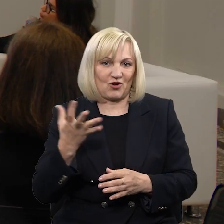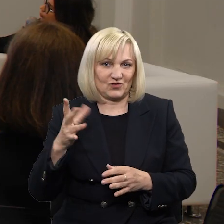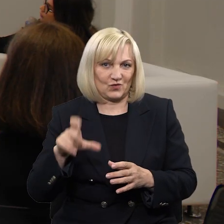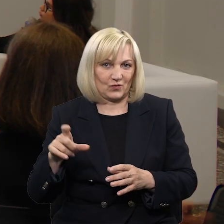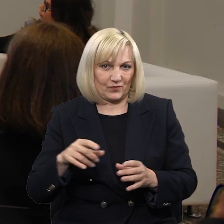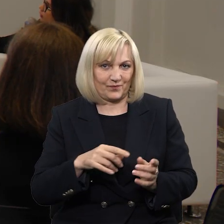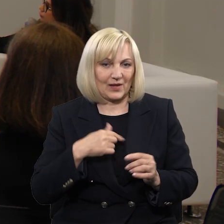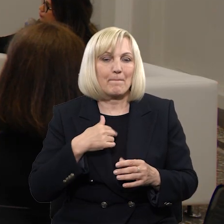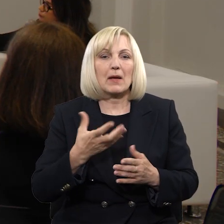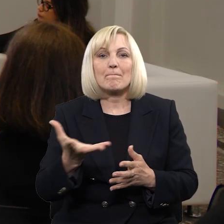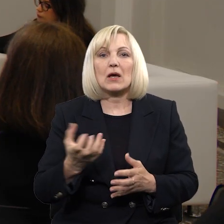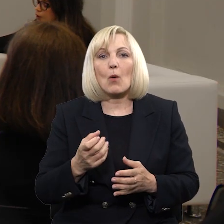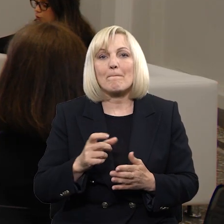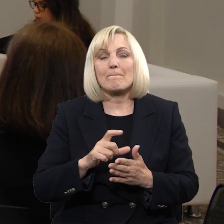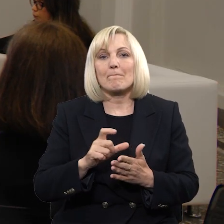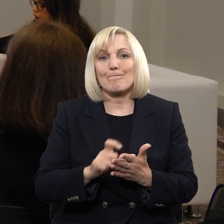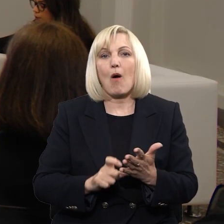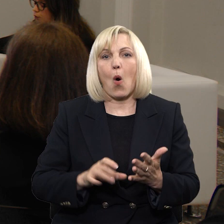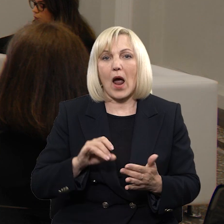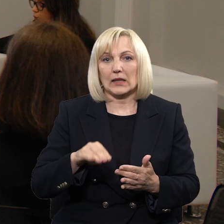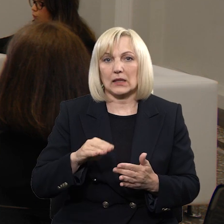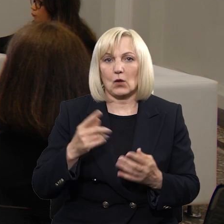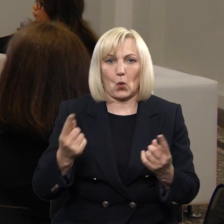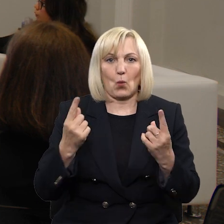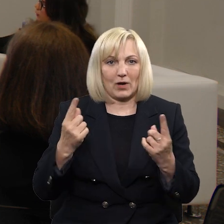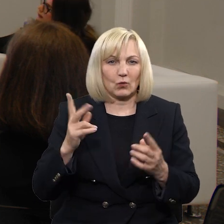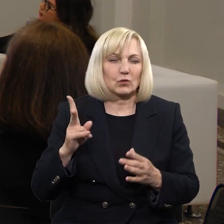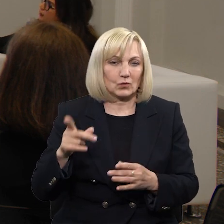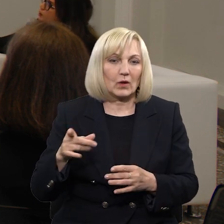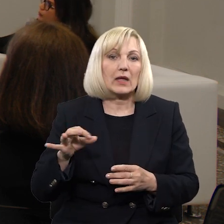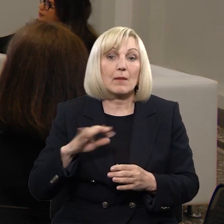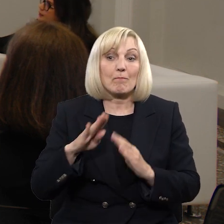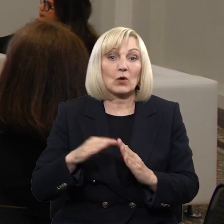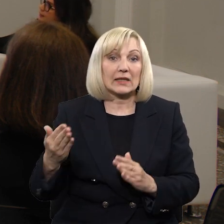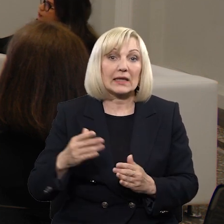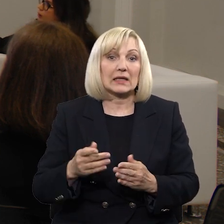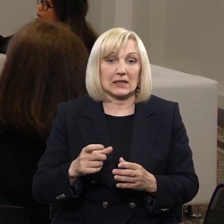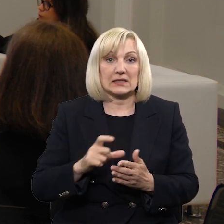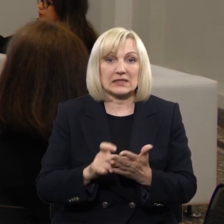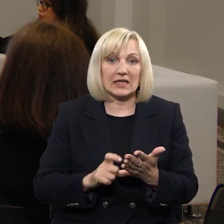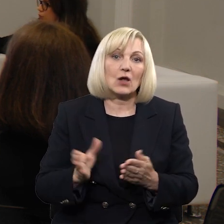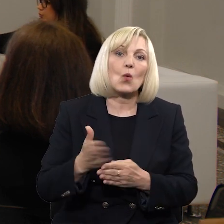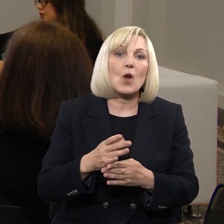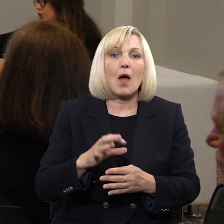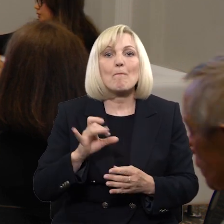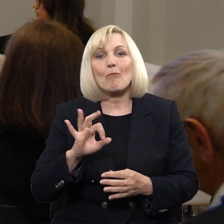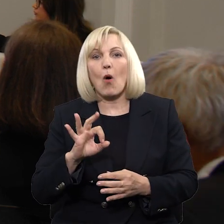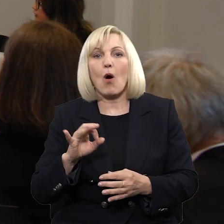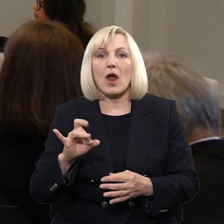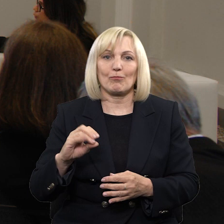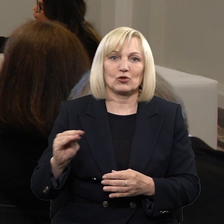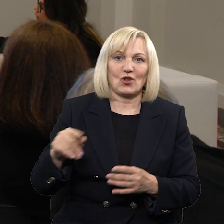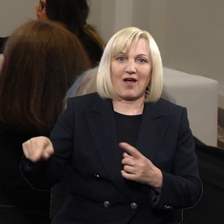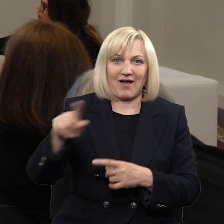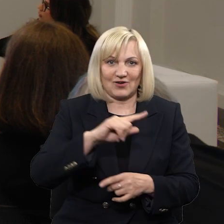Мы берем поэтов юбиляров только юбиляров или только У кого круглые дата и под их стихии гуляем по эрмитажу то есть очень